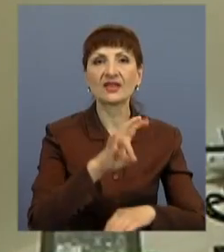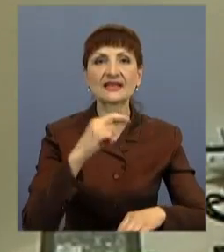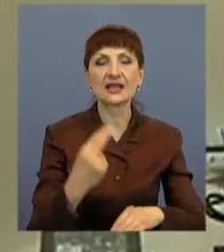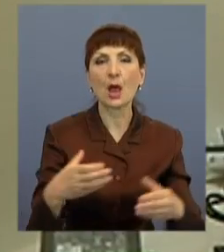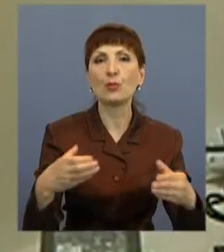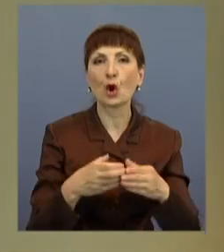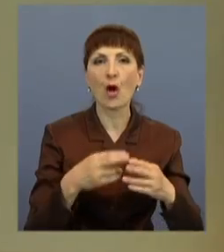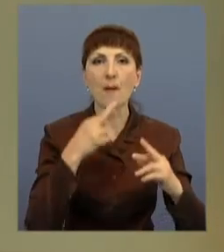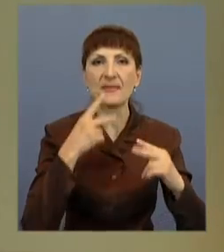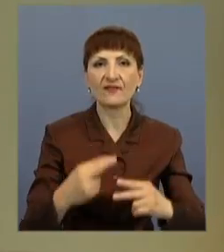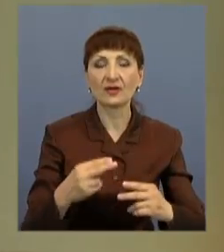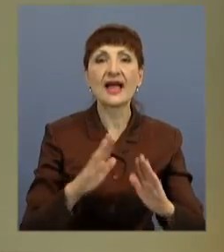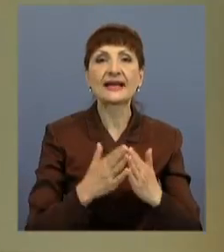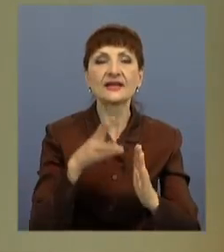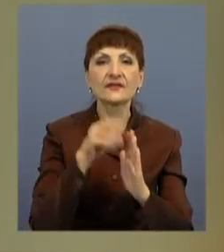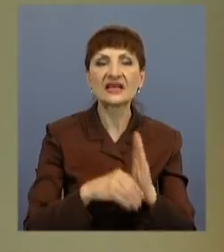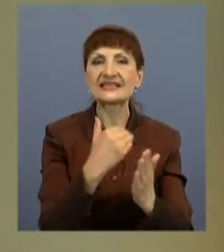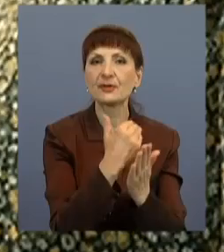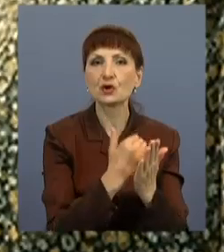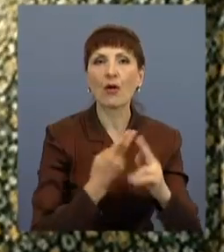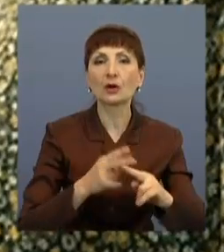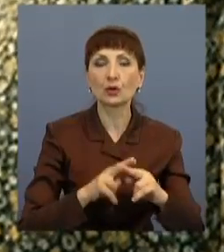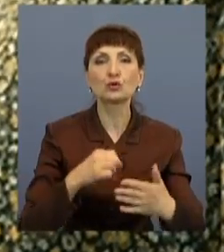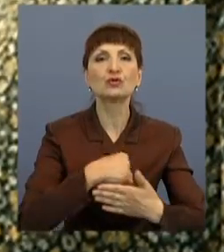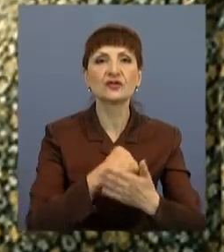бюро переводов. Книга войдет в составляемый список, который будет